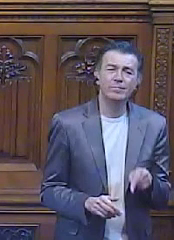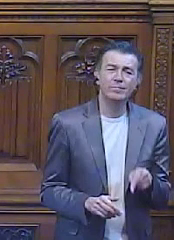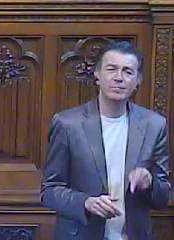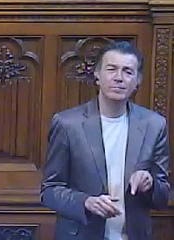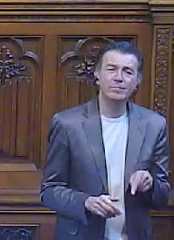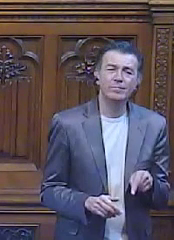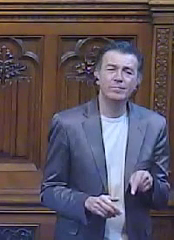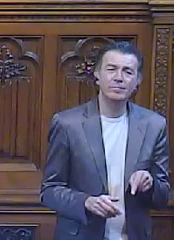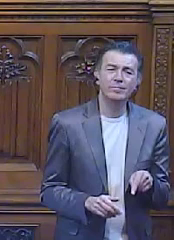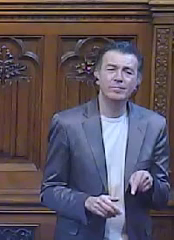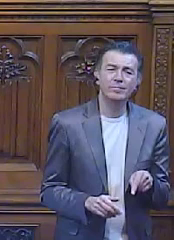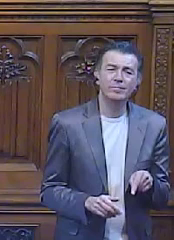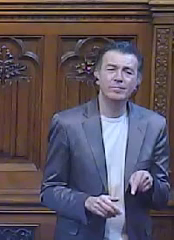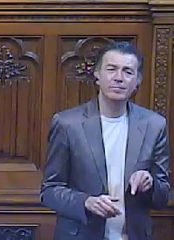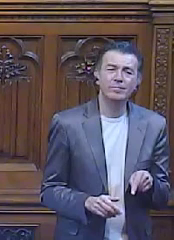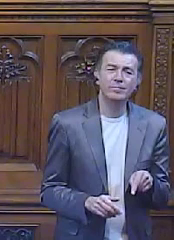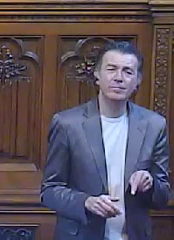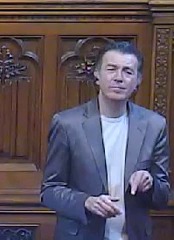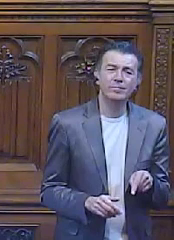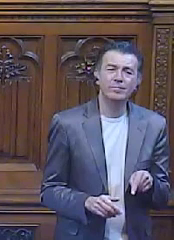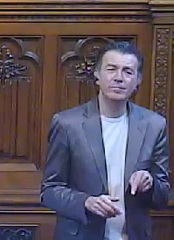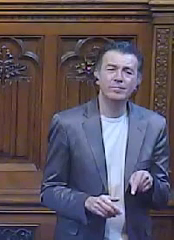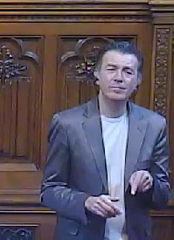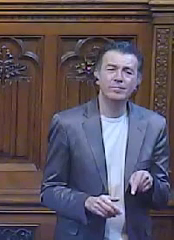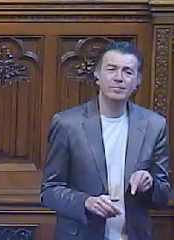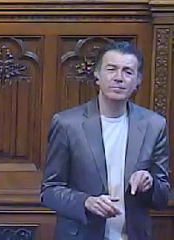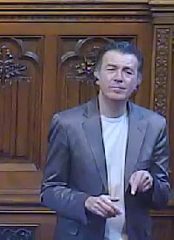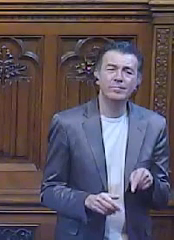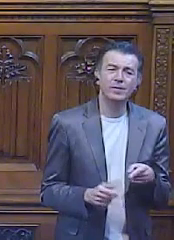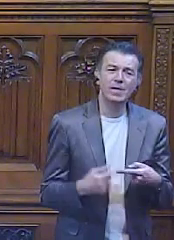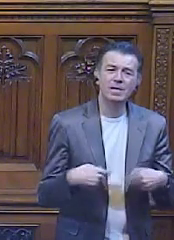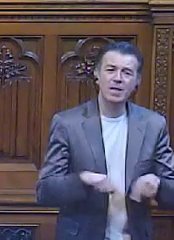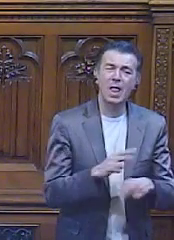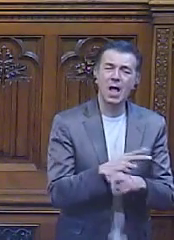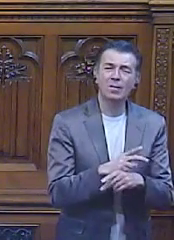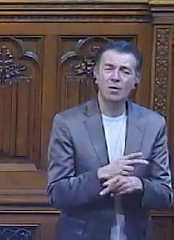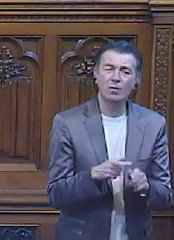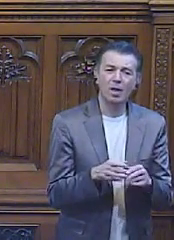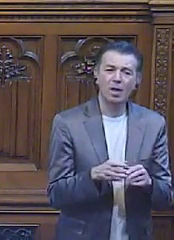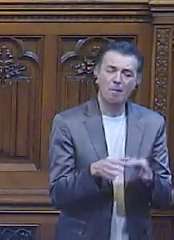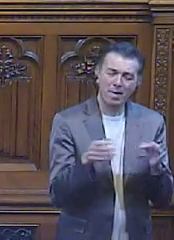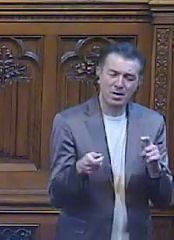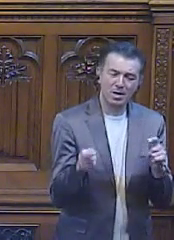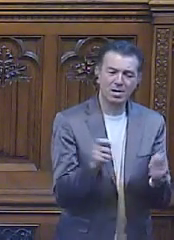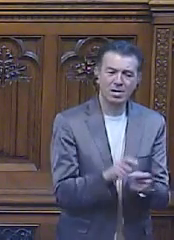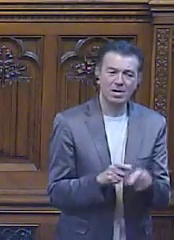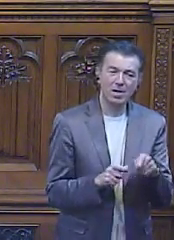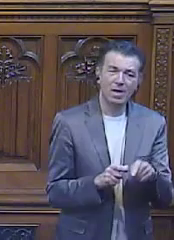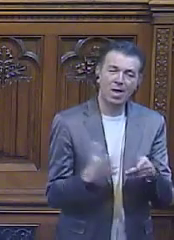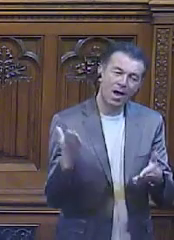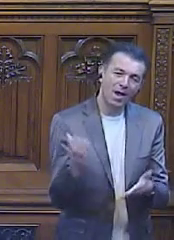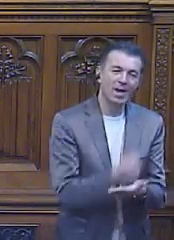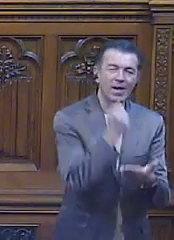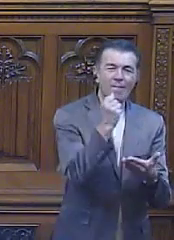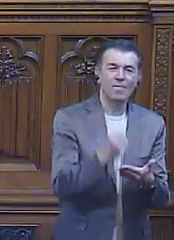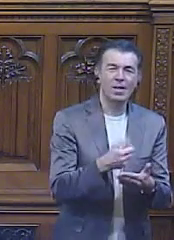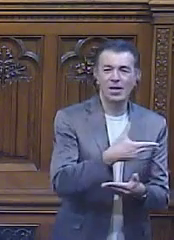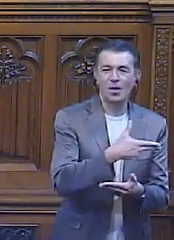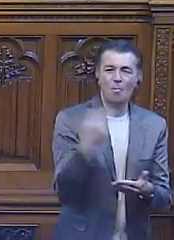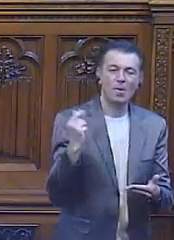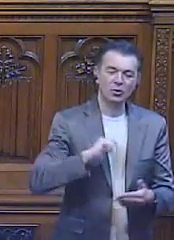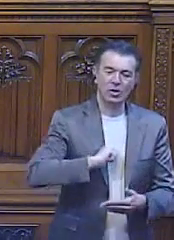uns noch lang begleiten, was in diesem Land und hier siegt die Menschlichkeit.